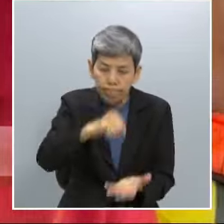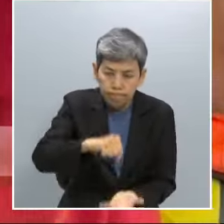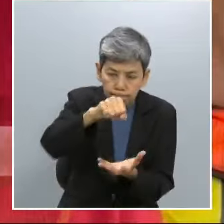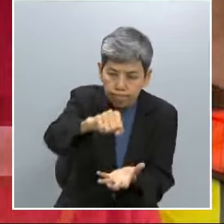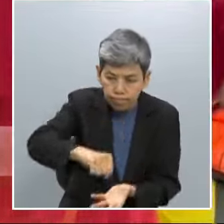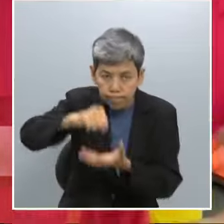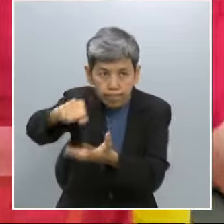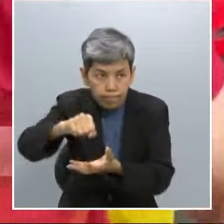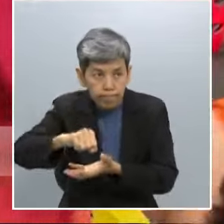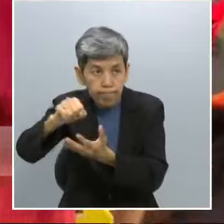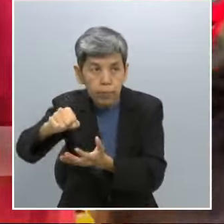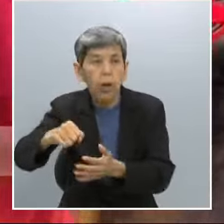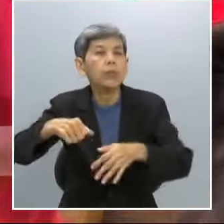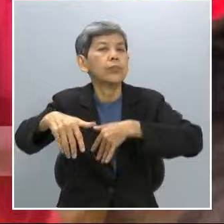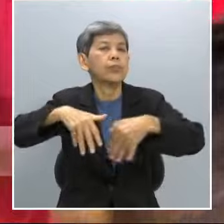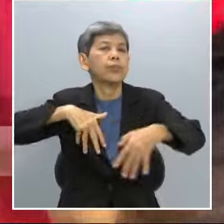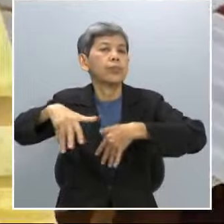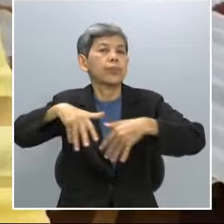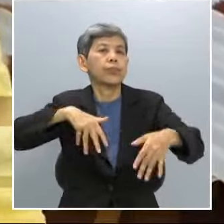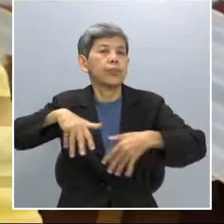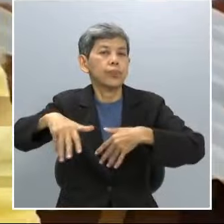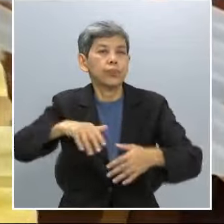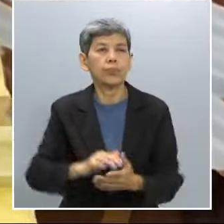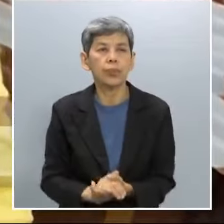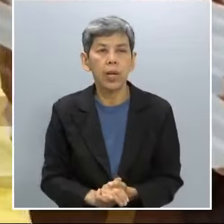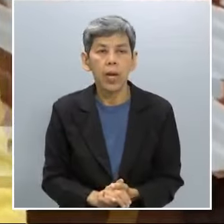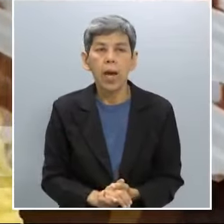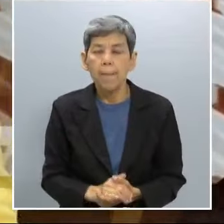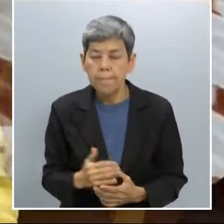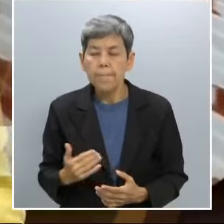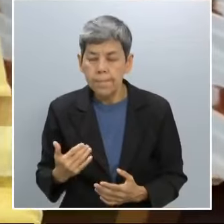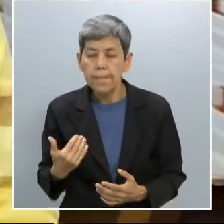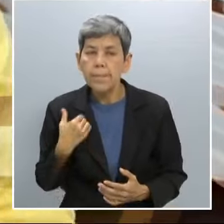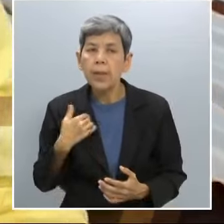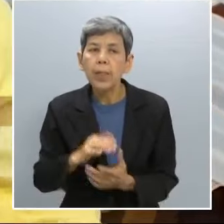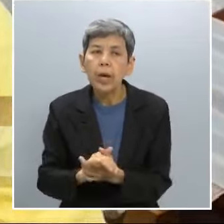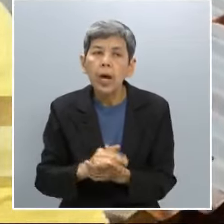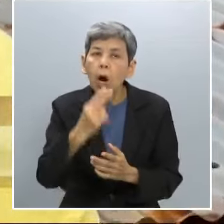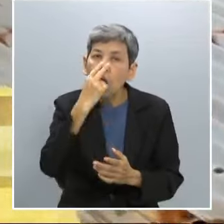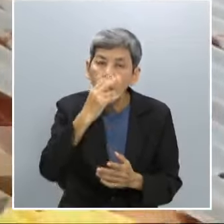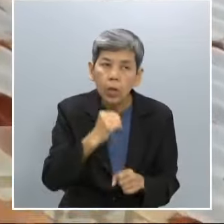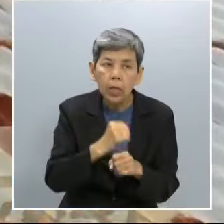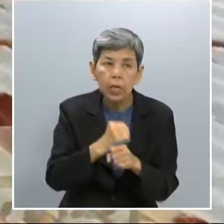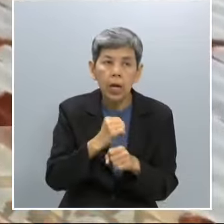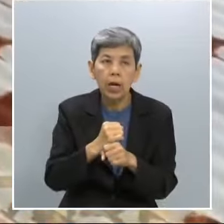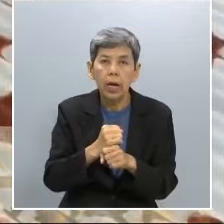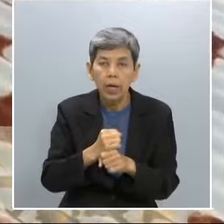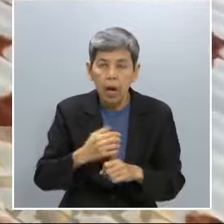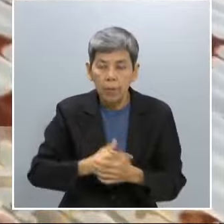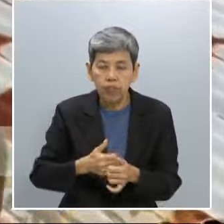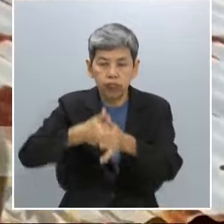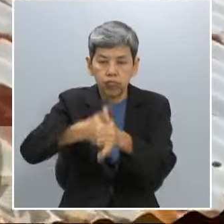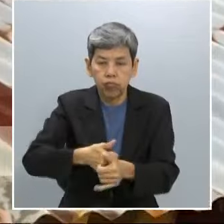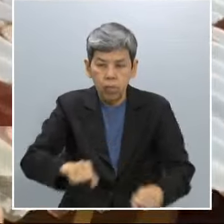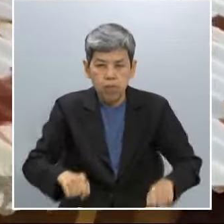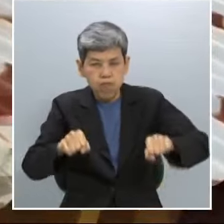ารกับน้ำให้กับชาวบ้านขณะที่บางช่วงบางตอนก็นั่งซ้อนเจ็ตสกีเข้า